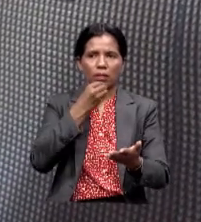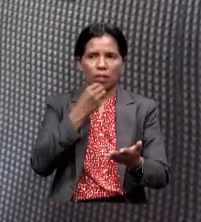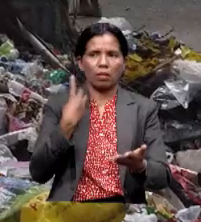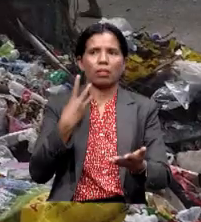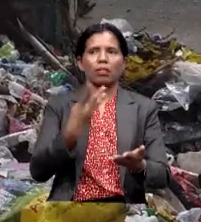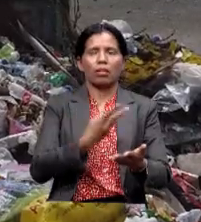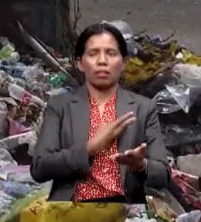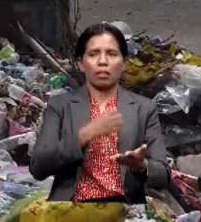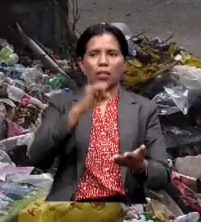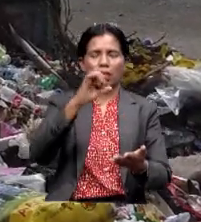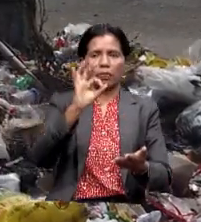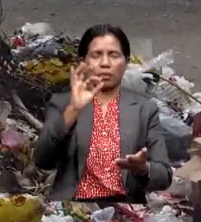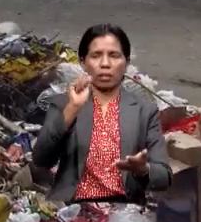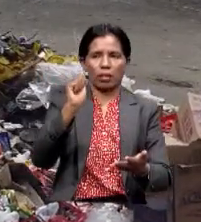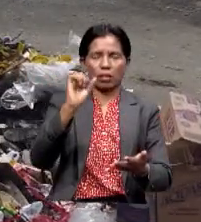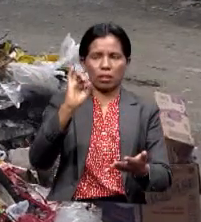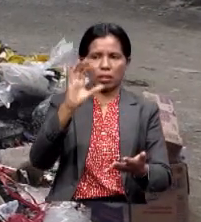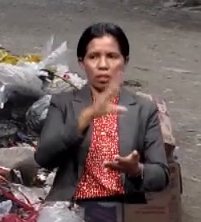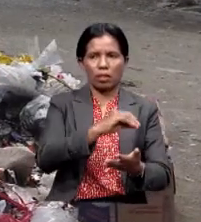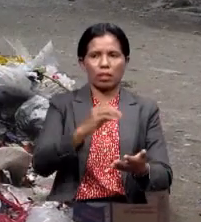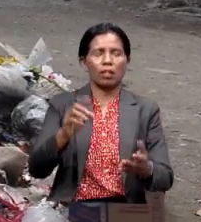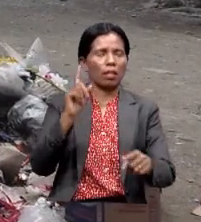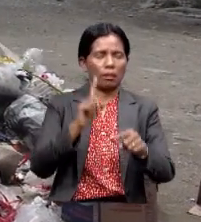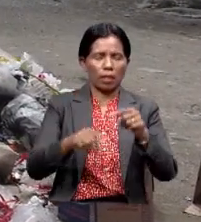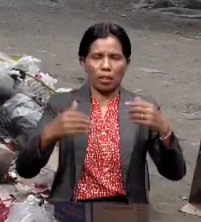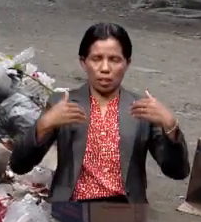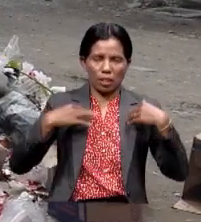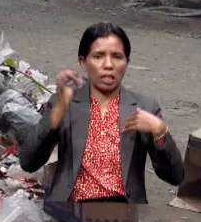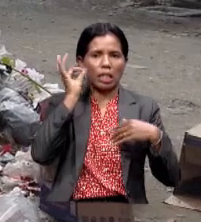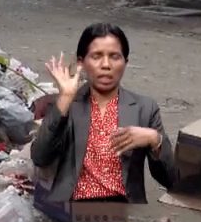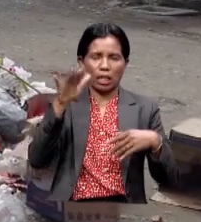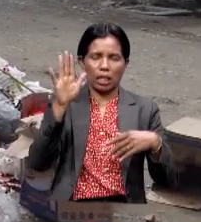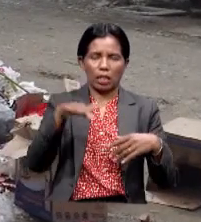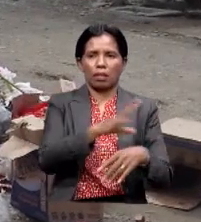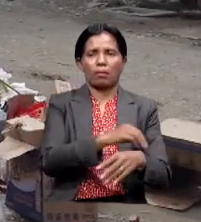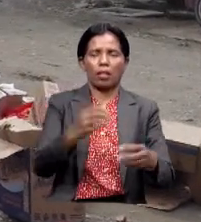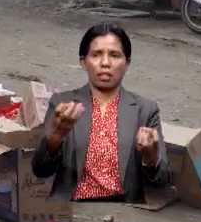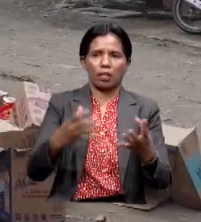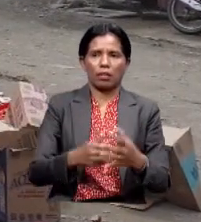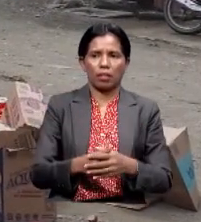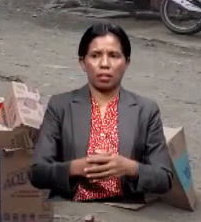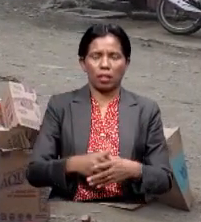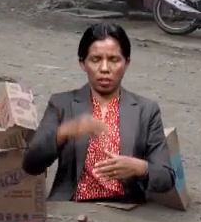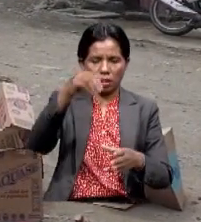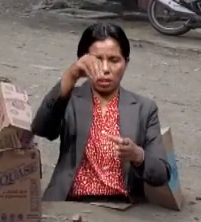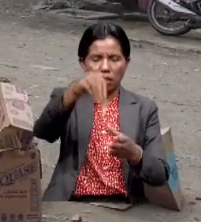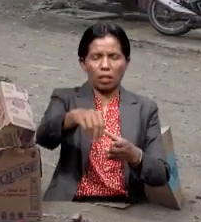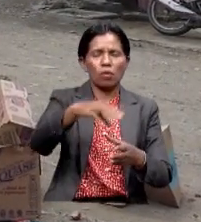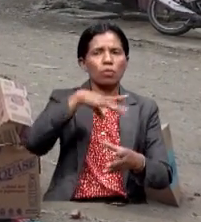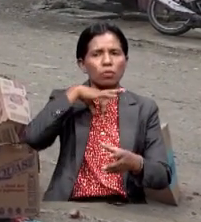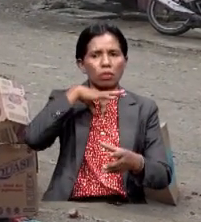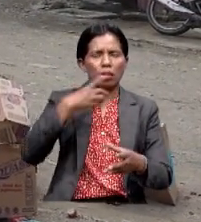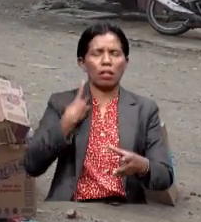Aifaisa, nah itu nggak boleh lalat-lalat di sini. Sedangkan kami, di depannya ada sampah. Yang jelasnya kami itu adalah